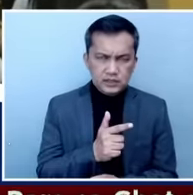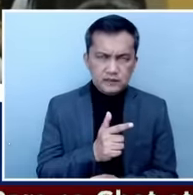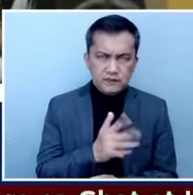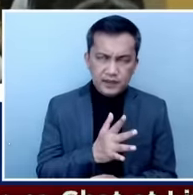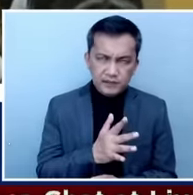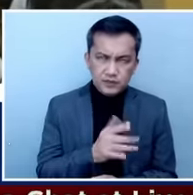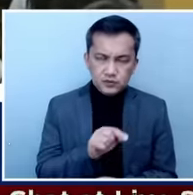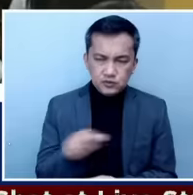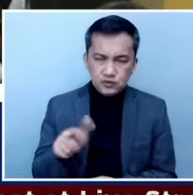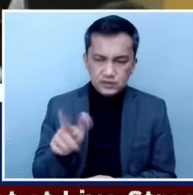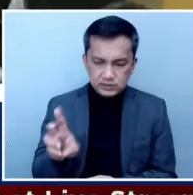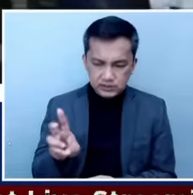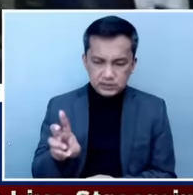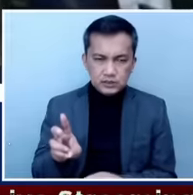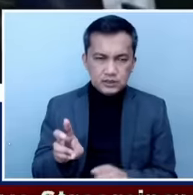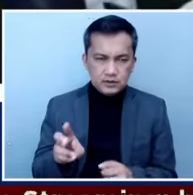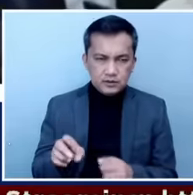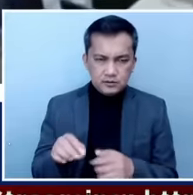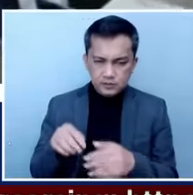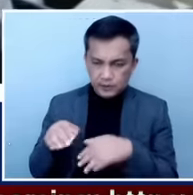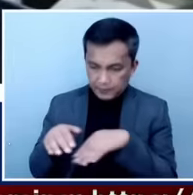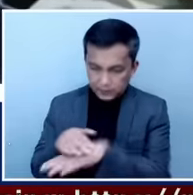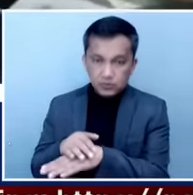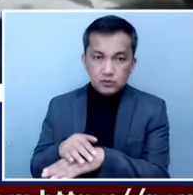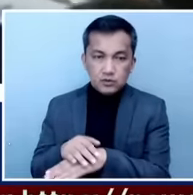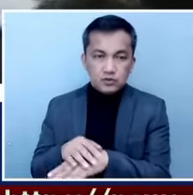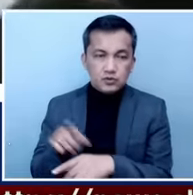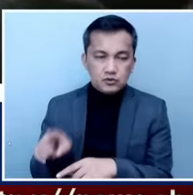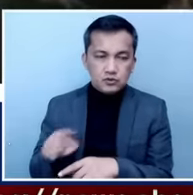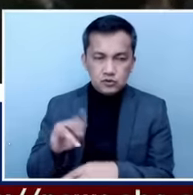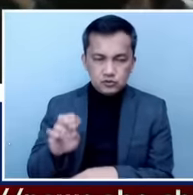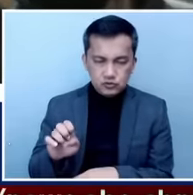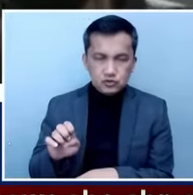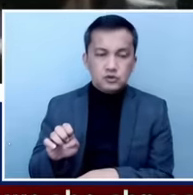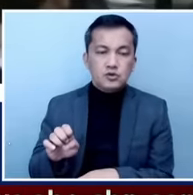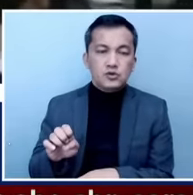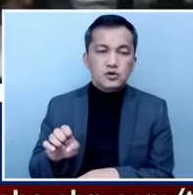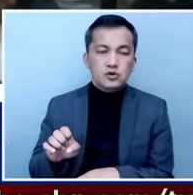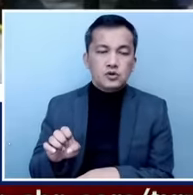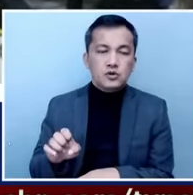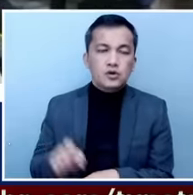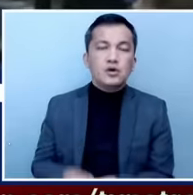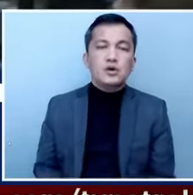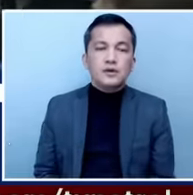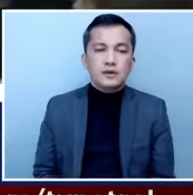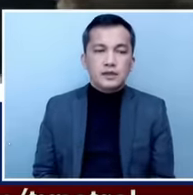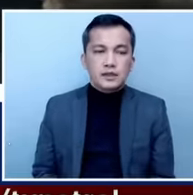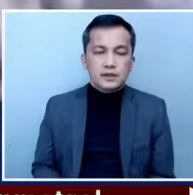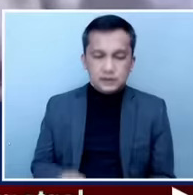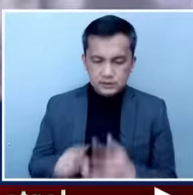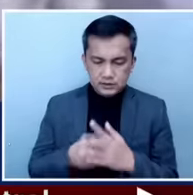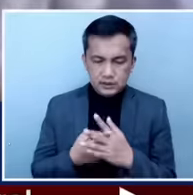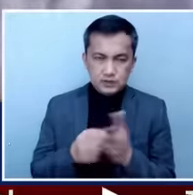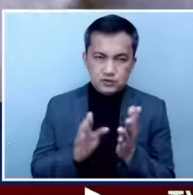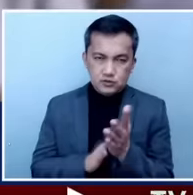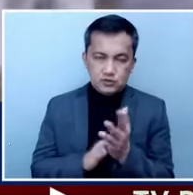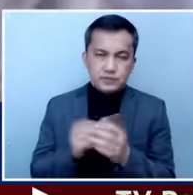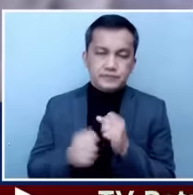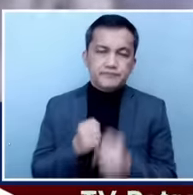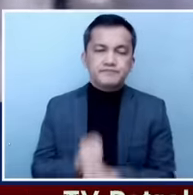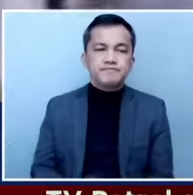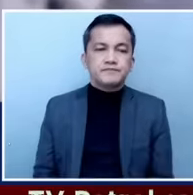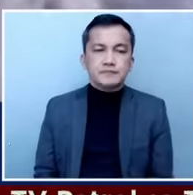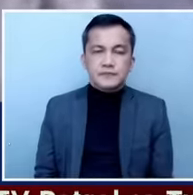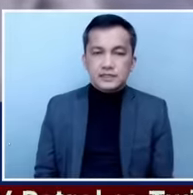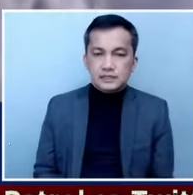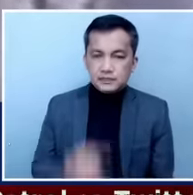2025-2026 pa po, no, tayo papasok doon sa June, no, na beginning of school year. Ayon kay